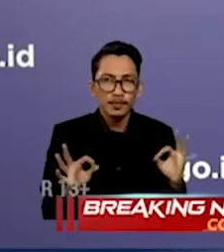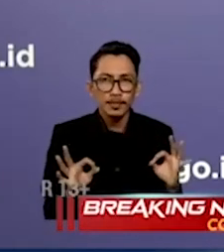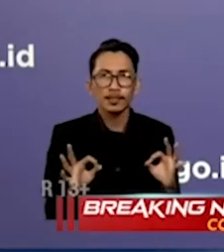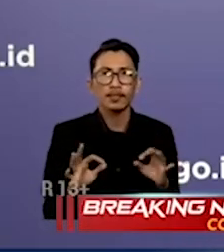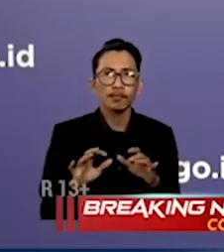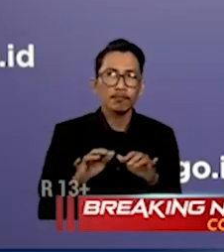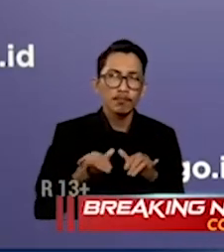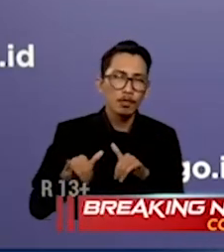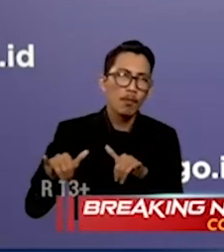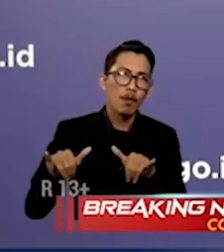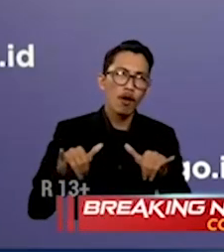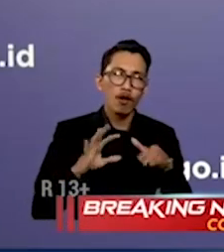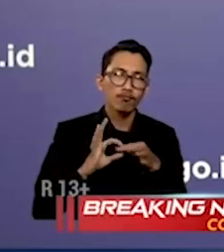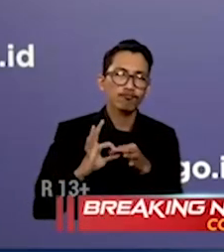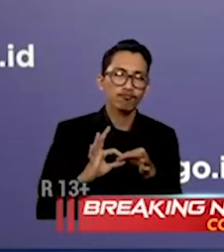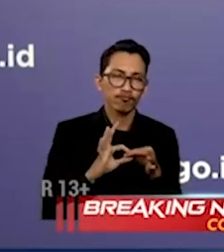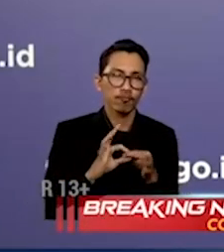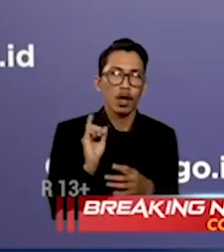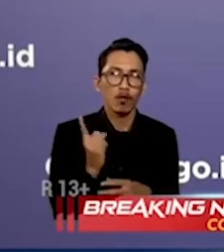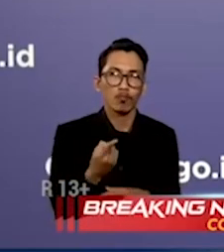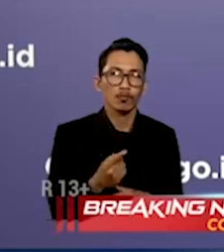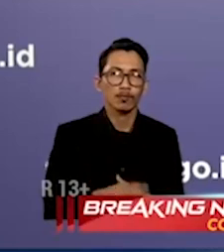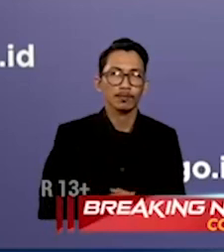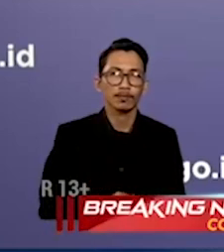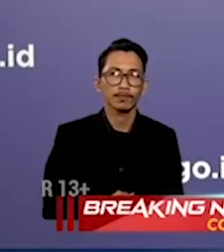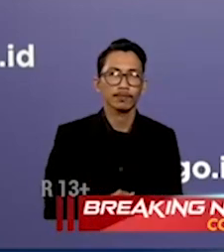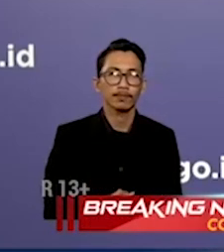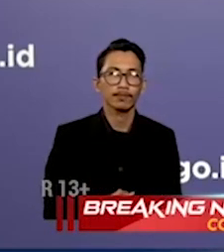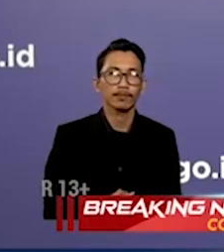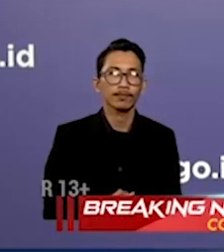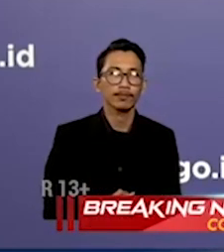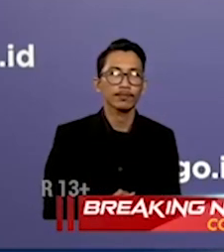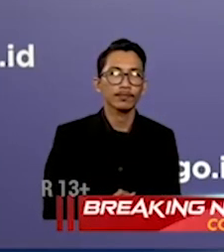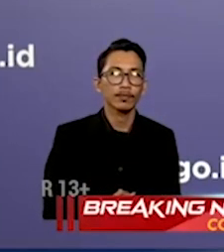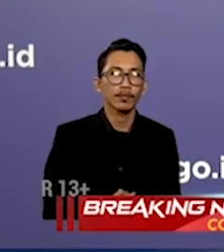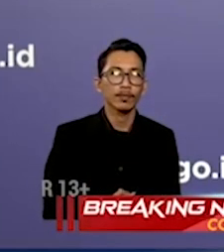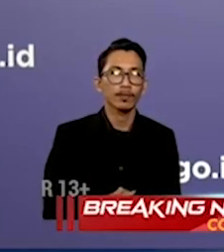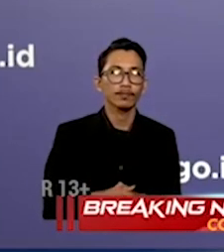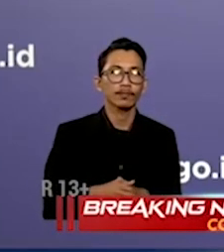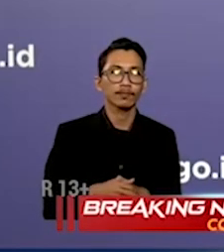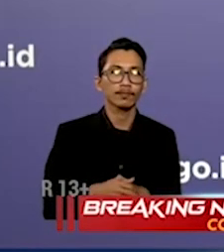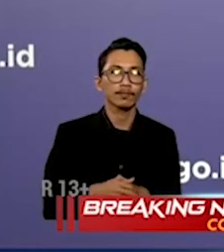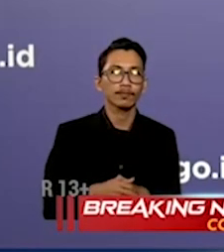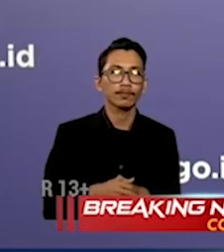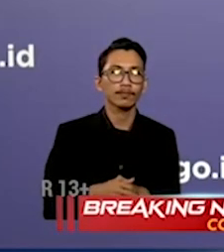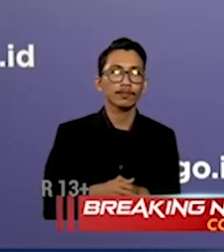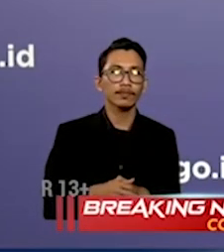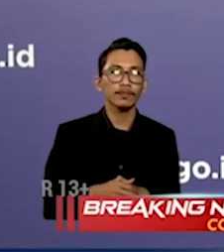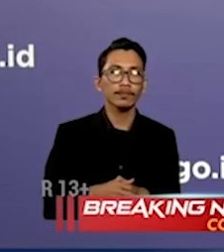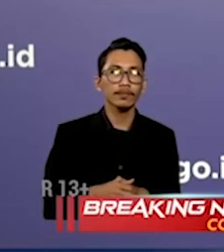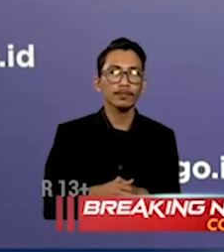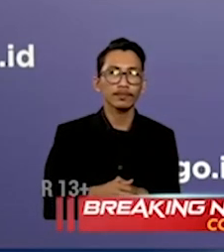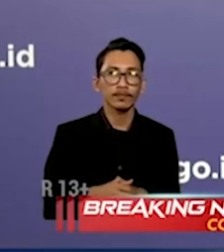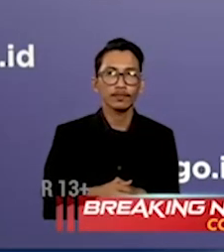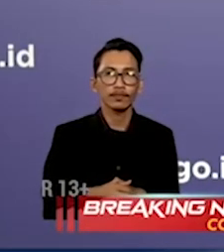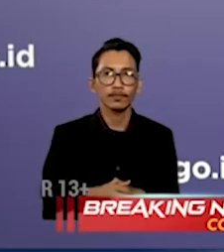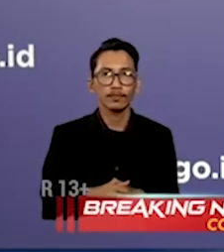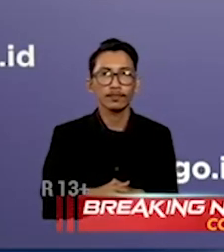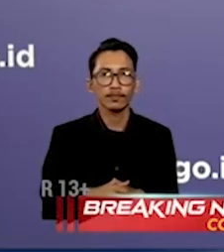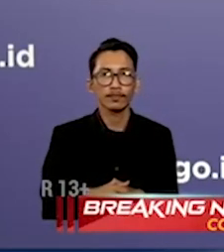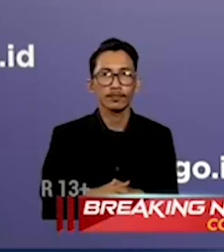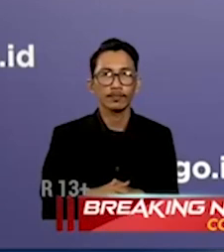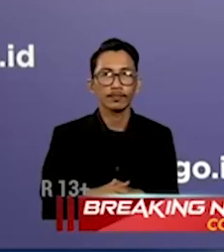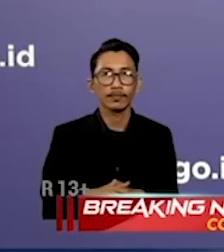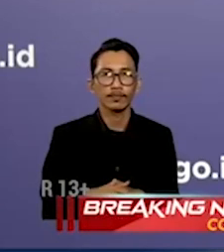kebersamaan terus-menerus Ayo kita tidak mungkin kemudian berharap orang lain